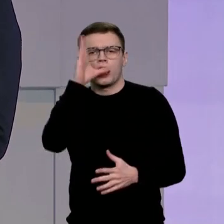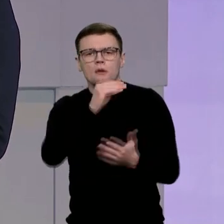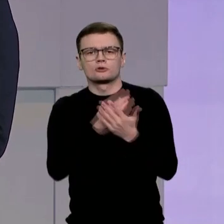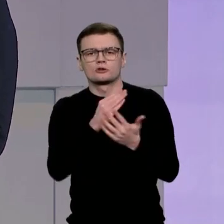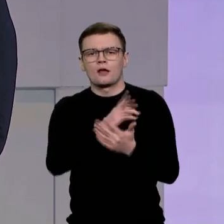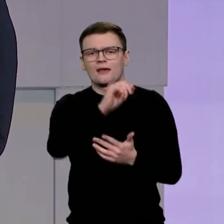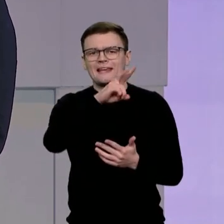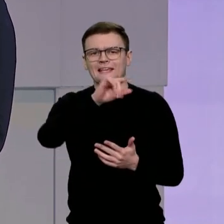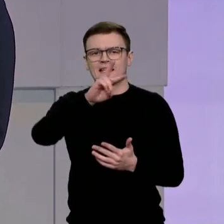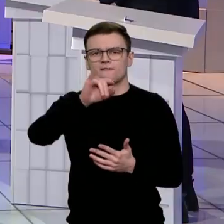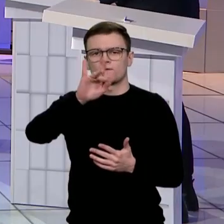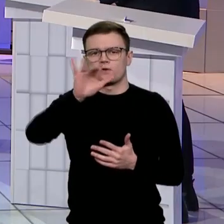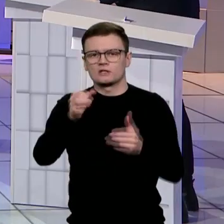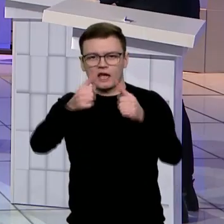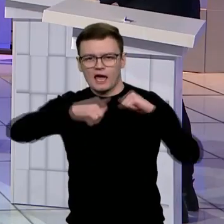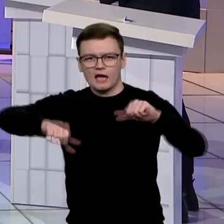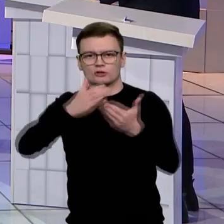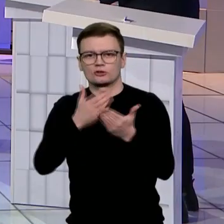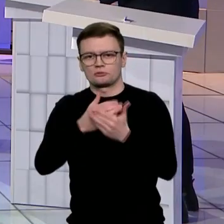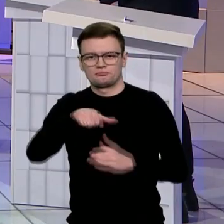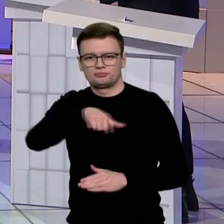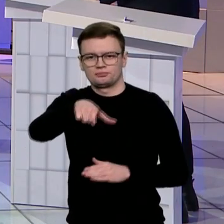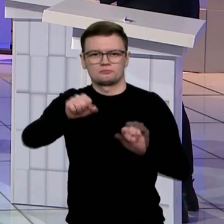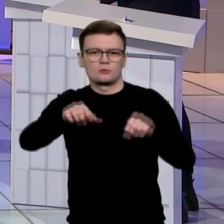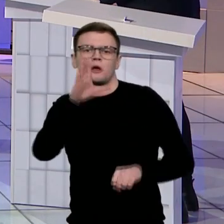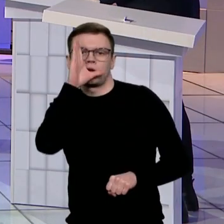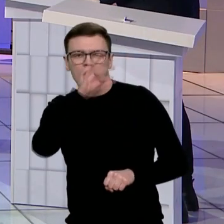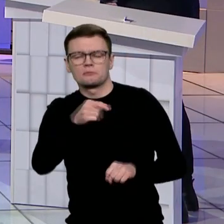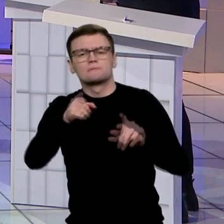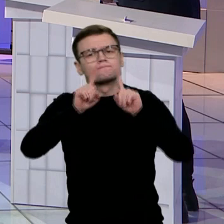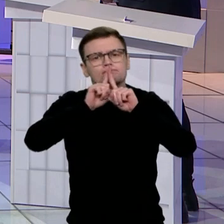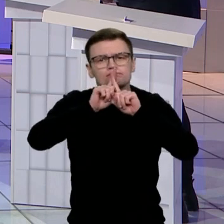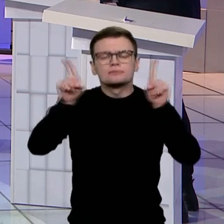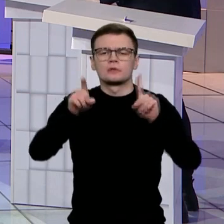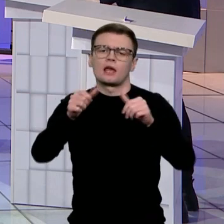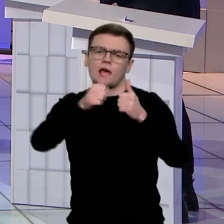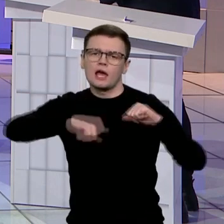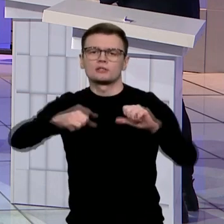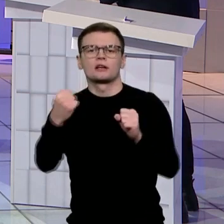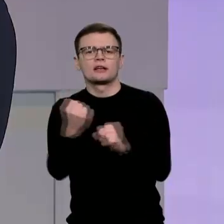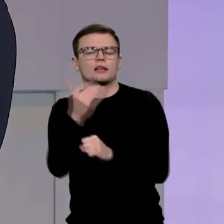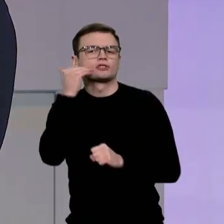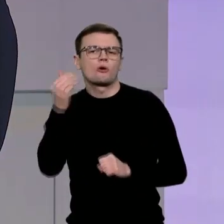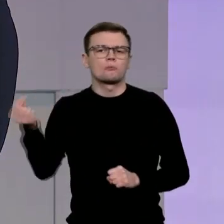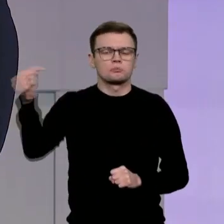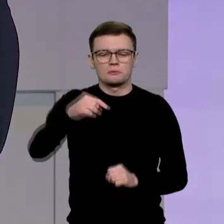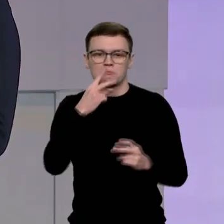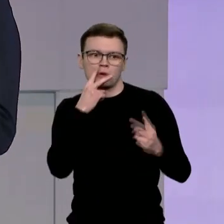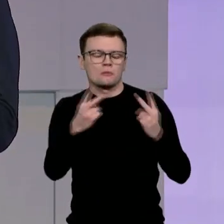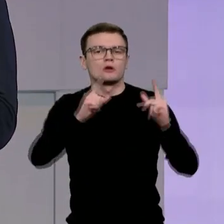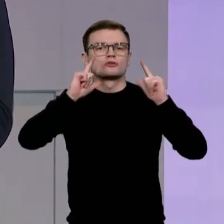Tas Rėkyvos ežeras vienintelis toks Lietuvoje, jis taip pat unikalus. Reikia tiesiog atvykti į Šiaulius ir pamatyti, kaip iš tikrųjų